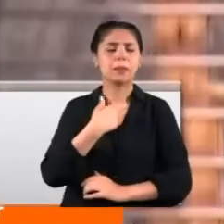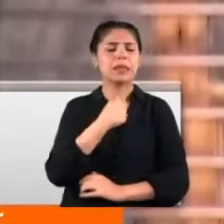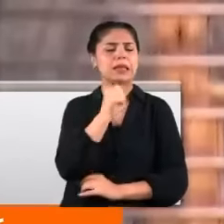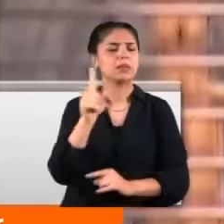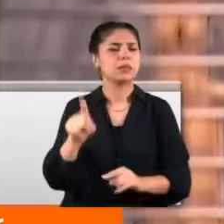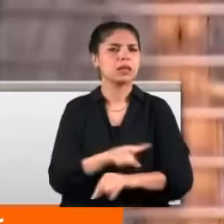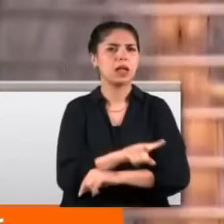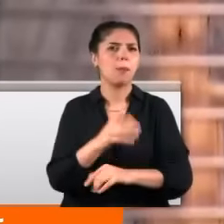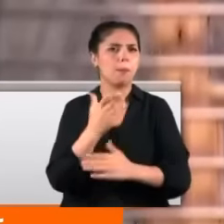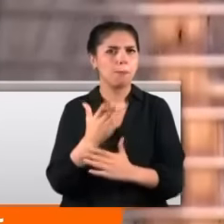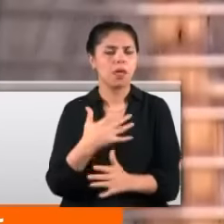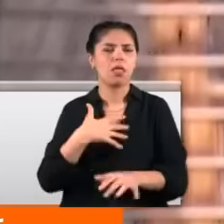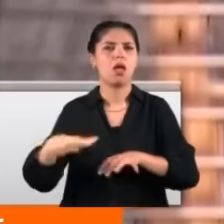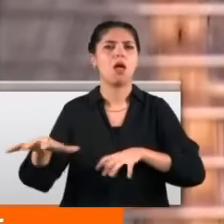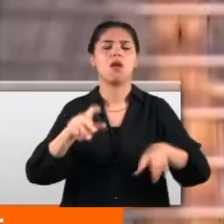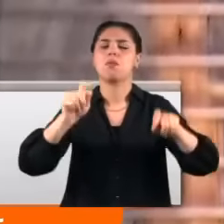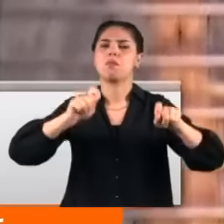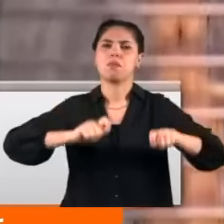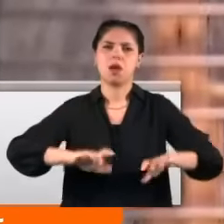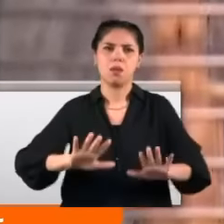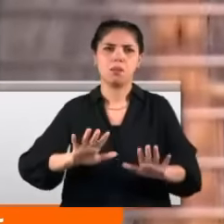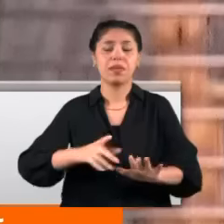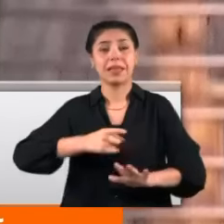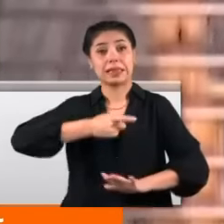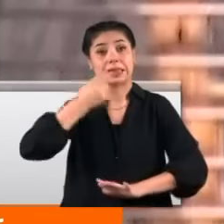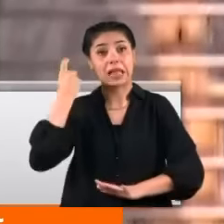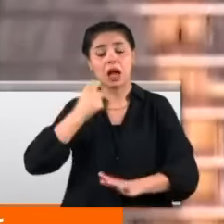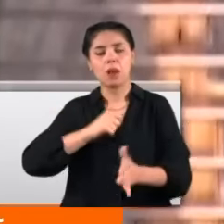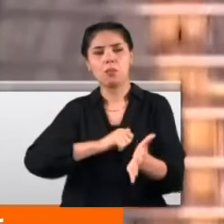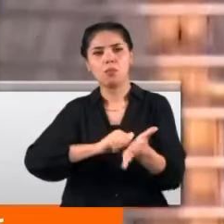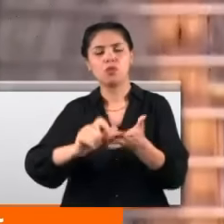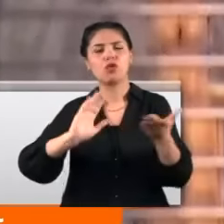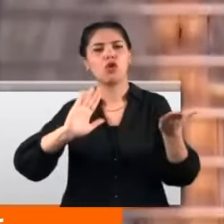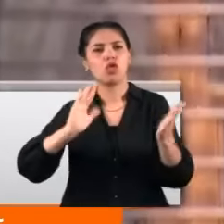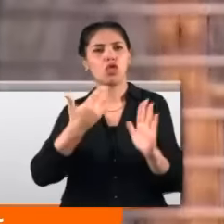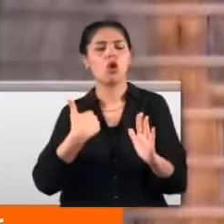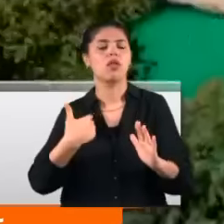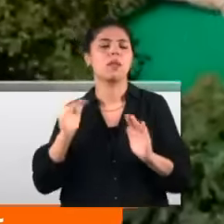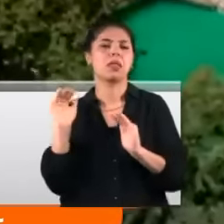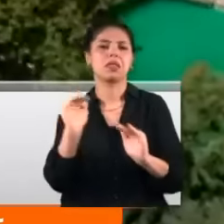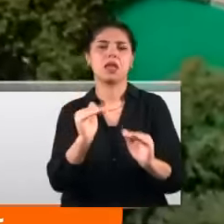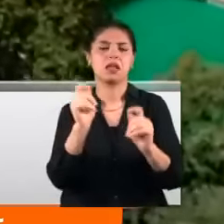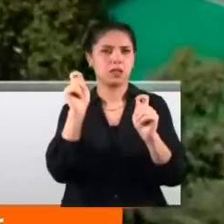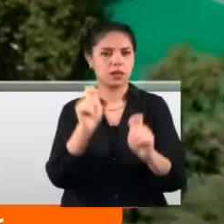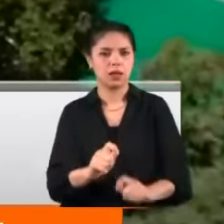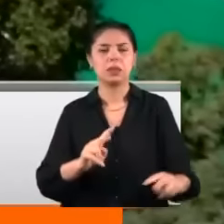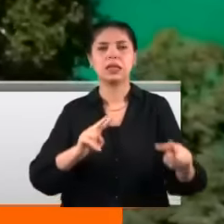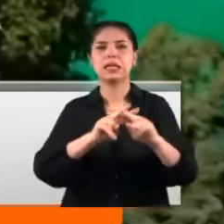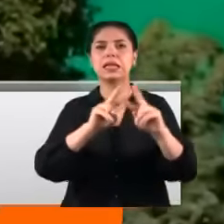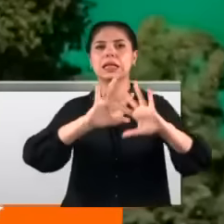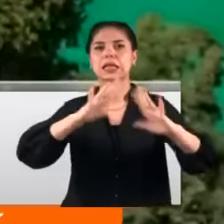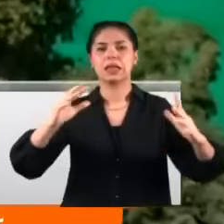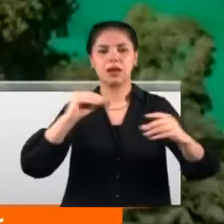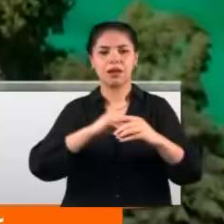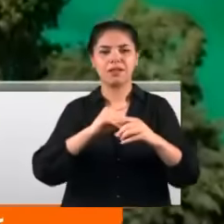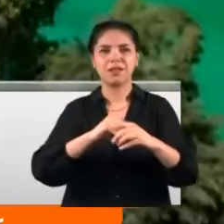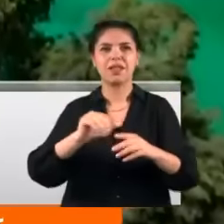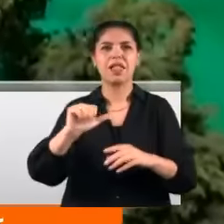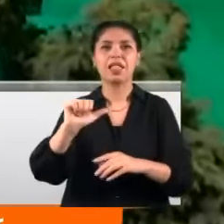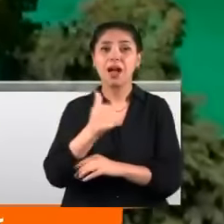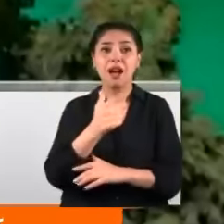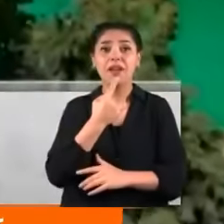zaman ayrım gözetmeden tarihimizin tüm dönemlerini kucakladık. Yıldız Sarayı için sıradan bir eser